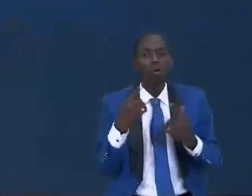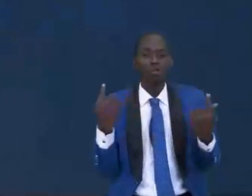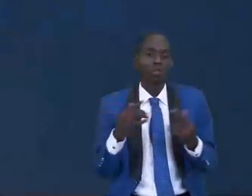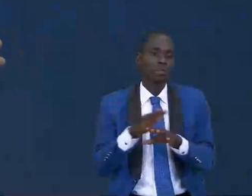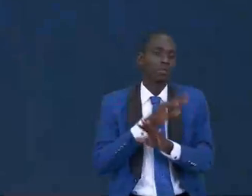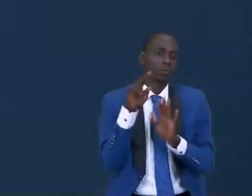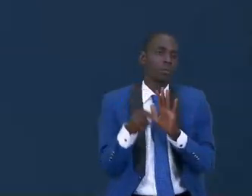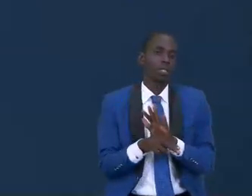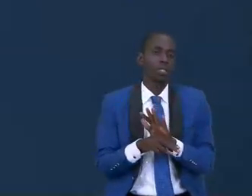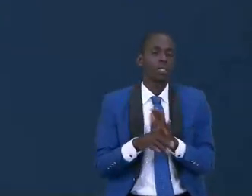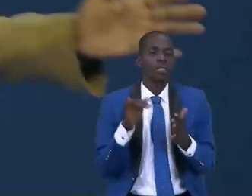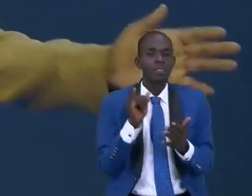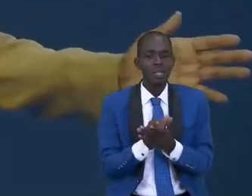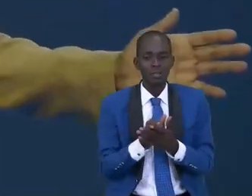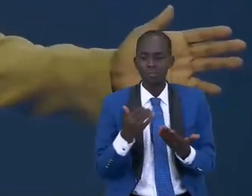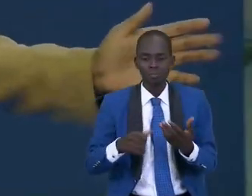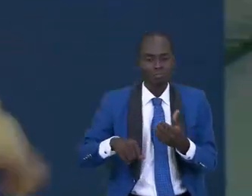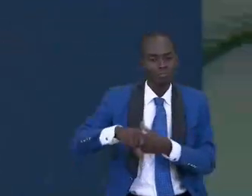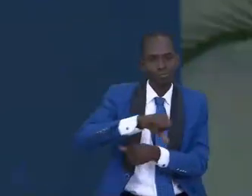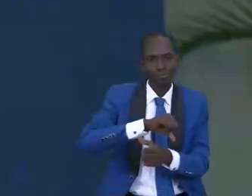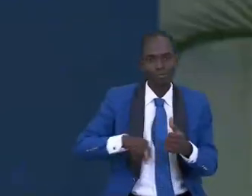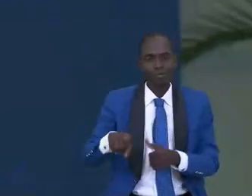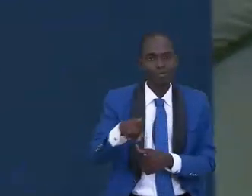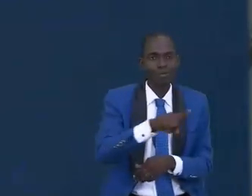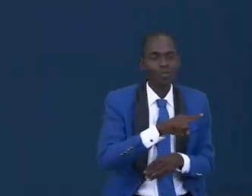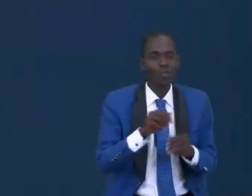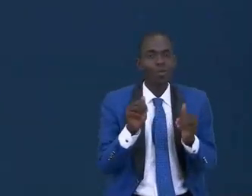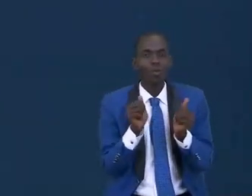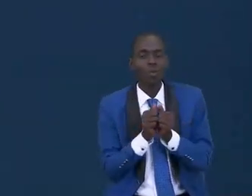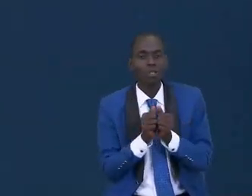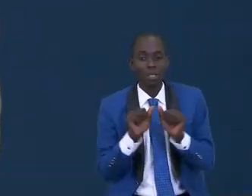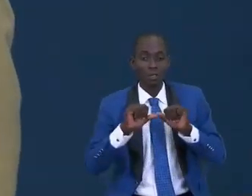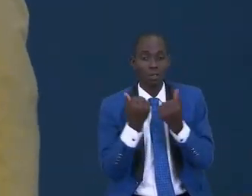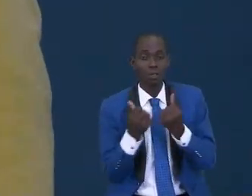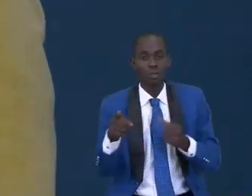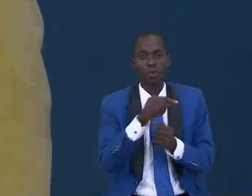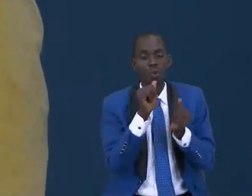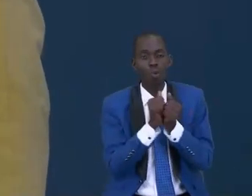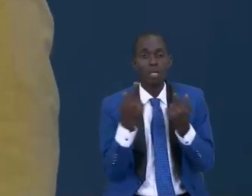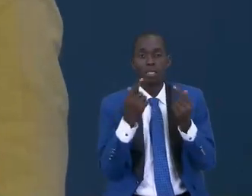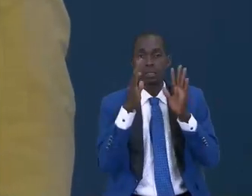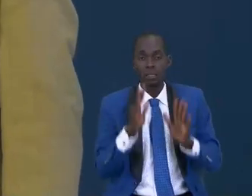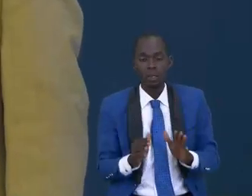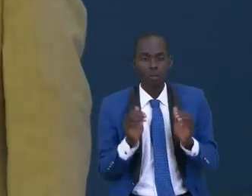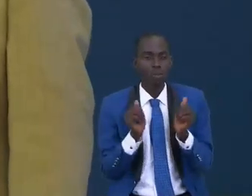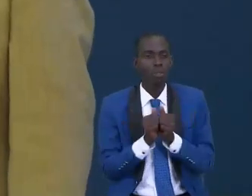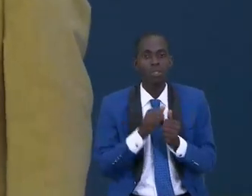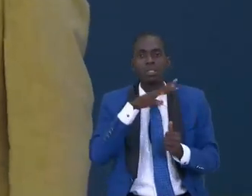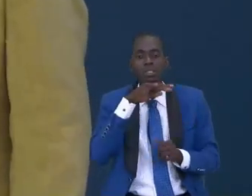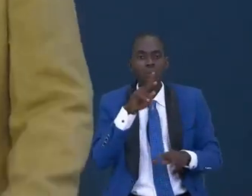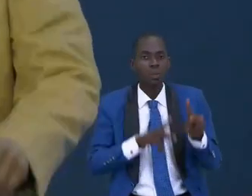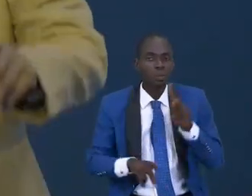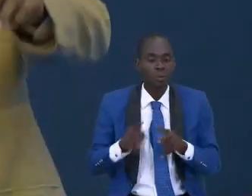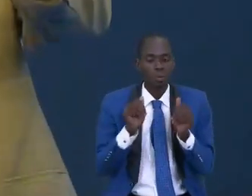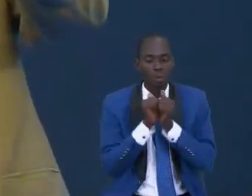dépravation qui t'associe aux pécheurs, aux transgresseurs,